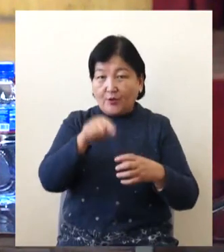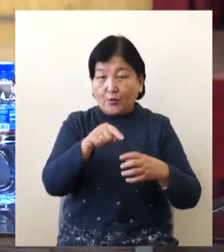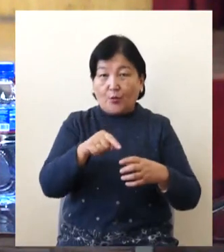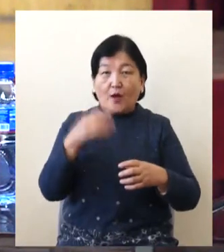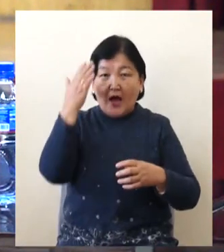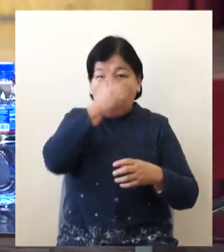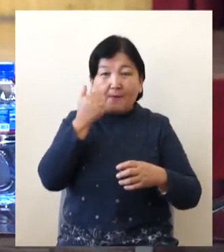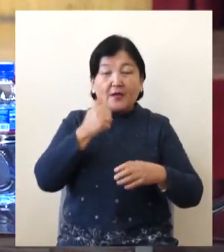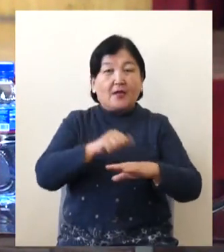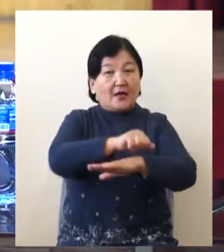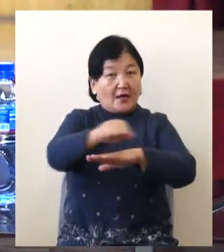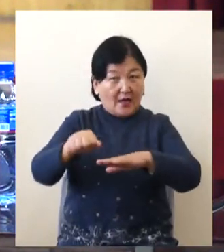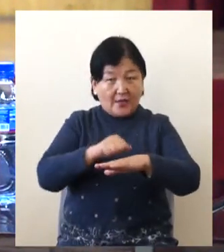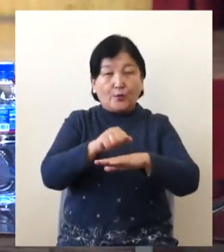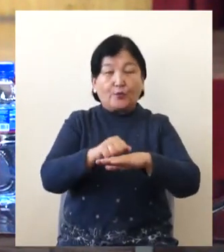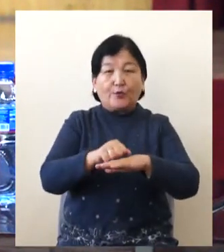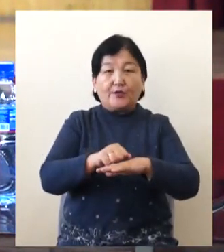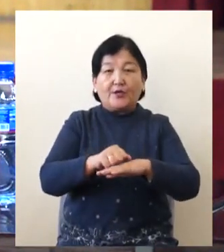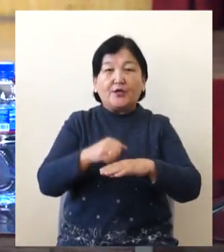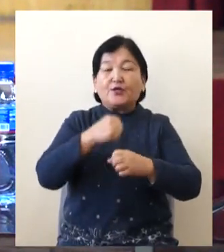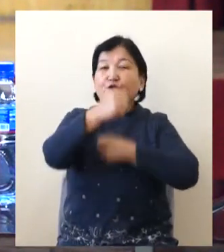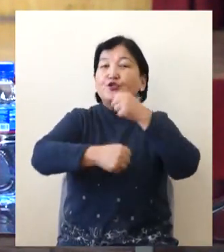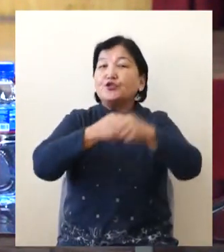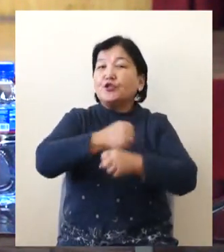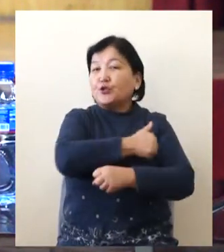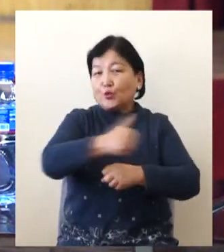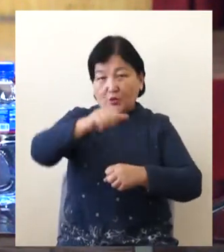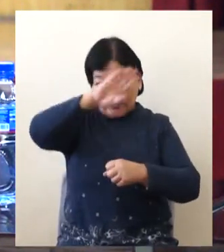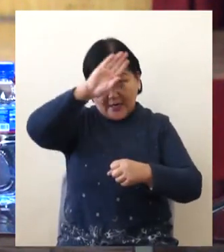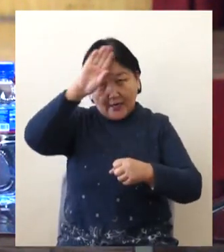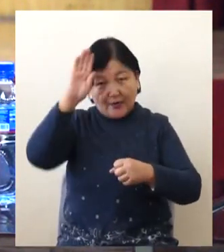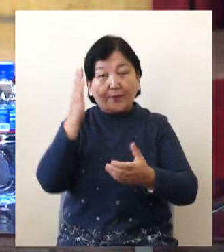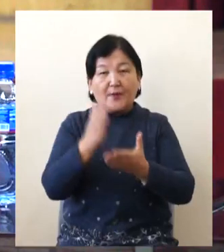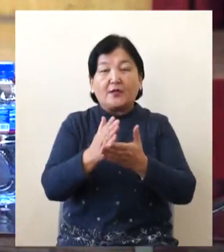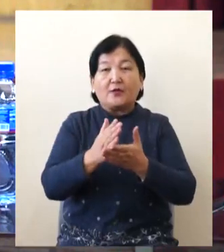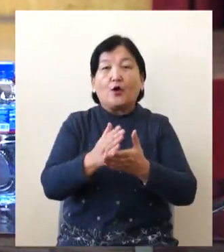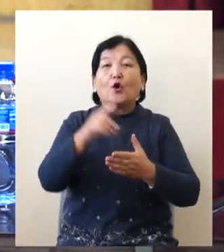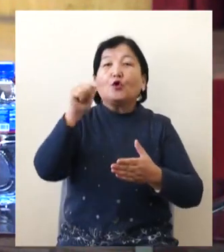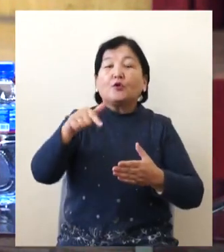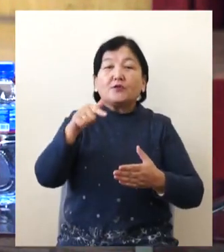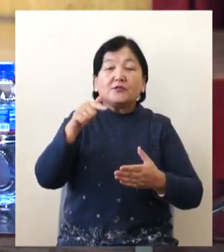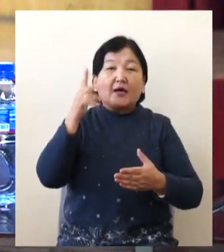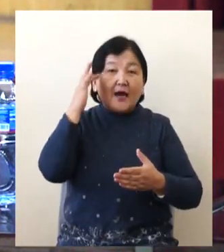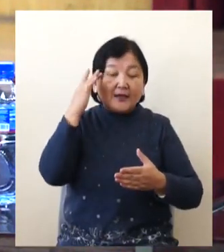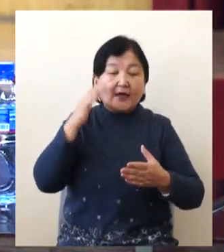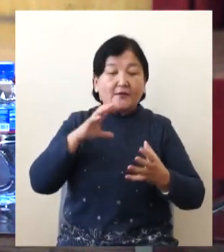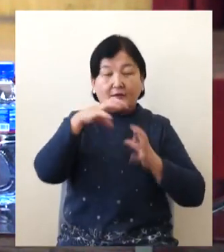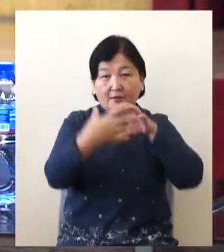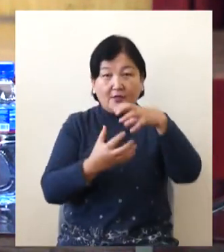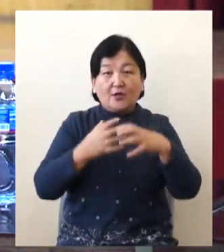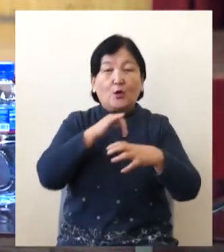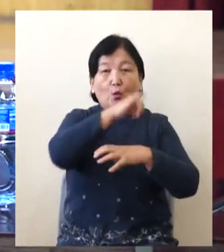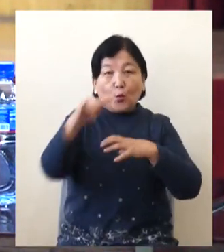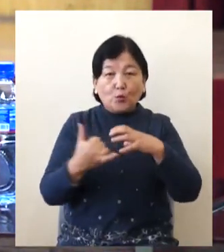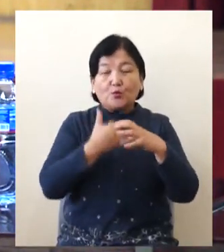эдгээр арлуудад өнөөдөр олон сая жуулчин ирдэг юм байна. Лас Палмос гэж нэг